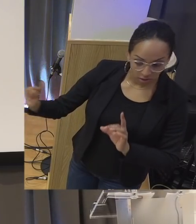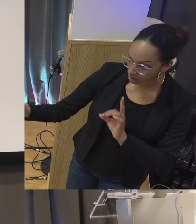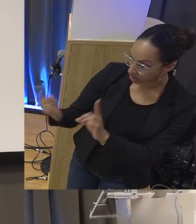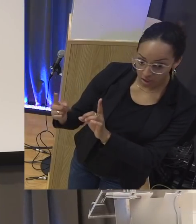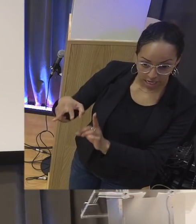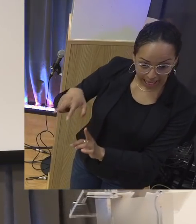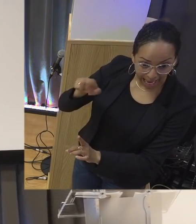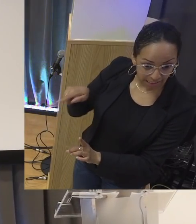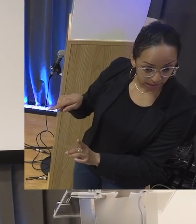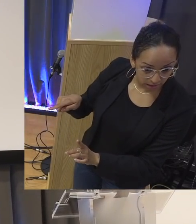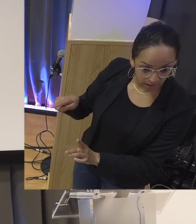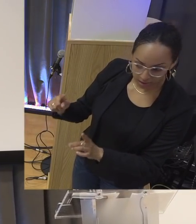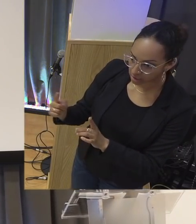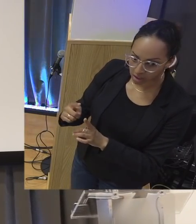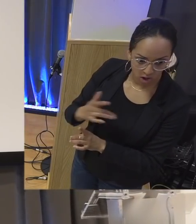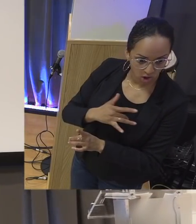Frères et sœurs, c'est une loi spirituelle.